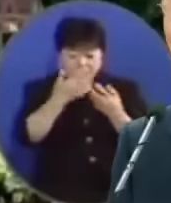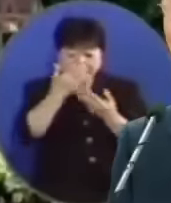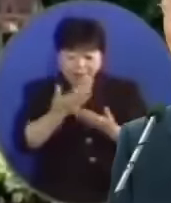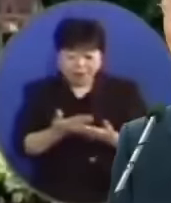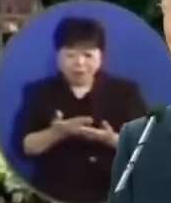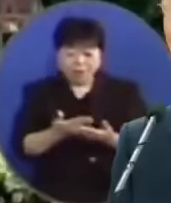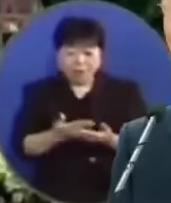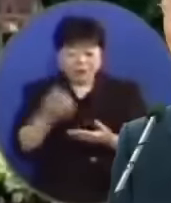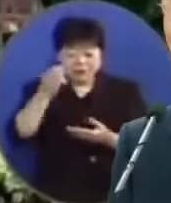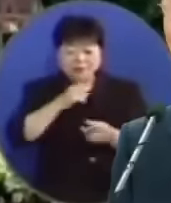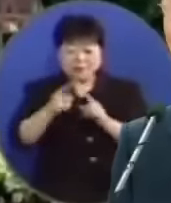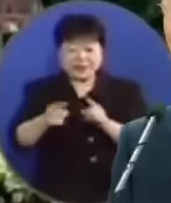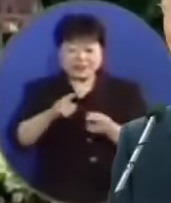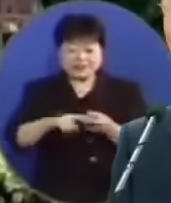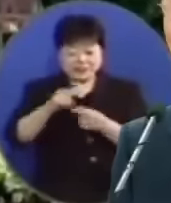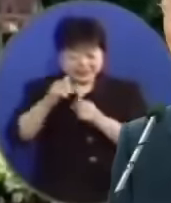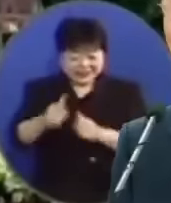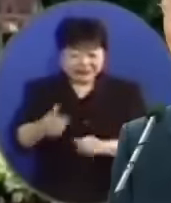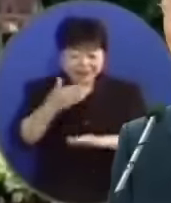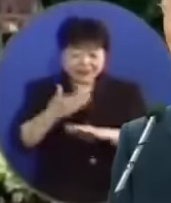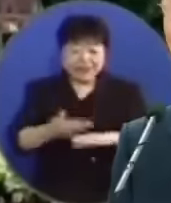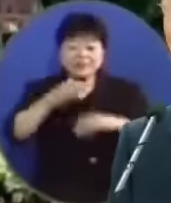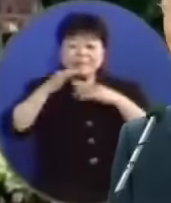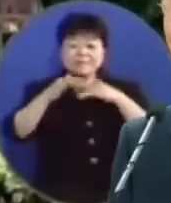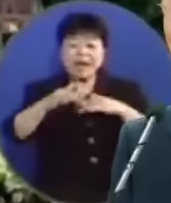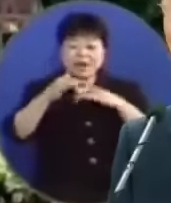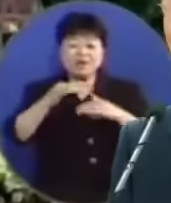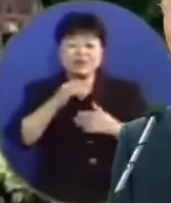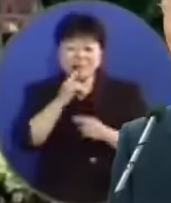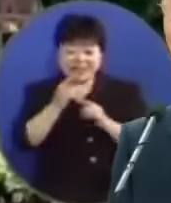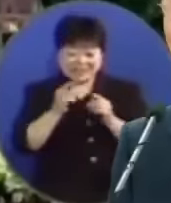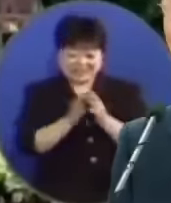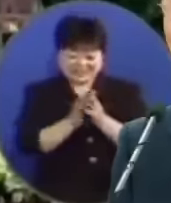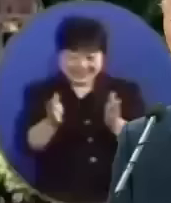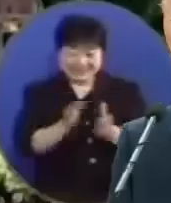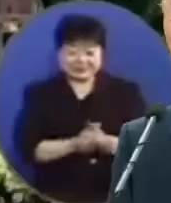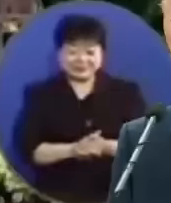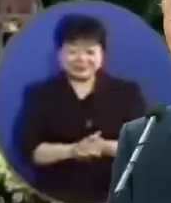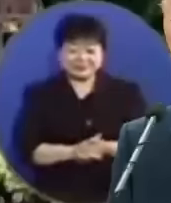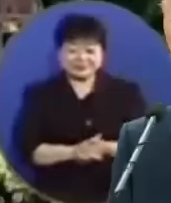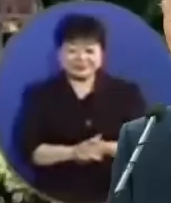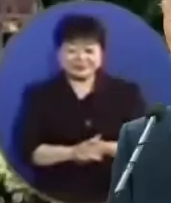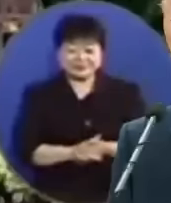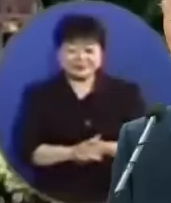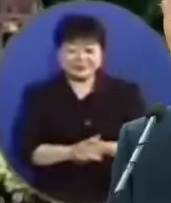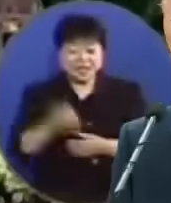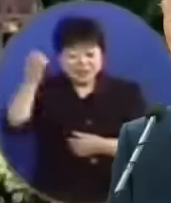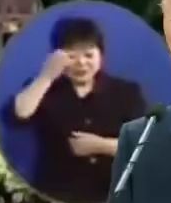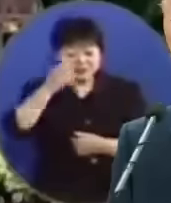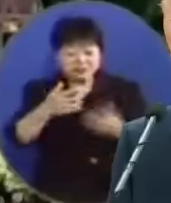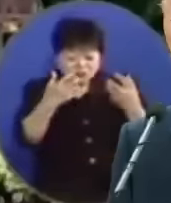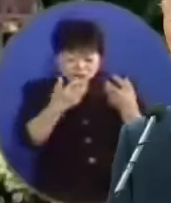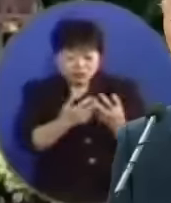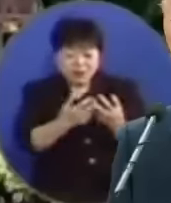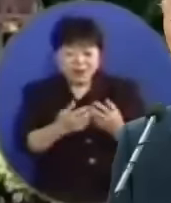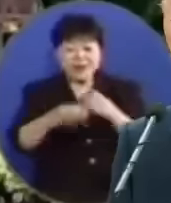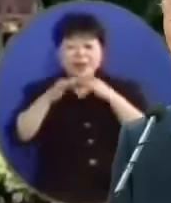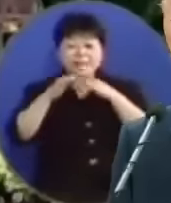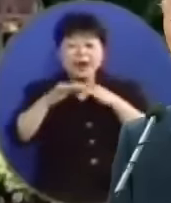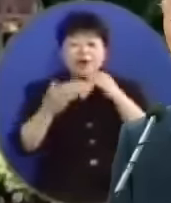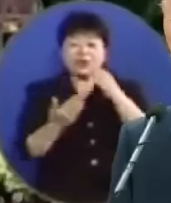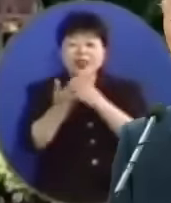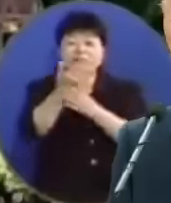받고 성령이 말하게 하심을 따라 다른 언어들로 말하기 시작하더라. 성령이 충만해야 방언이